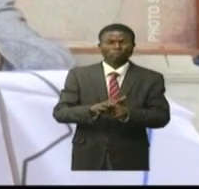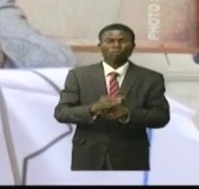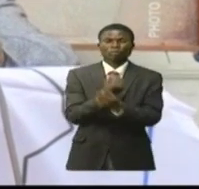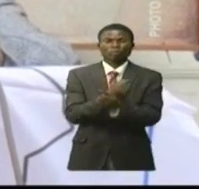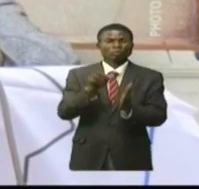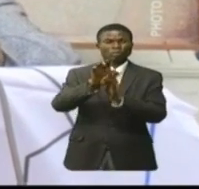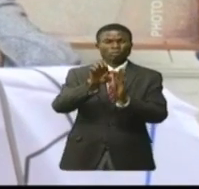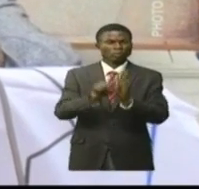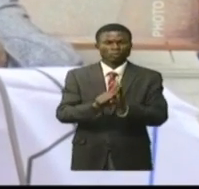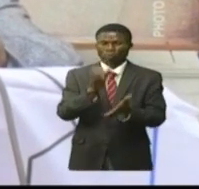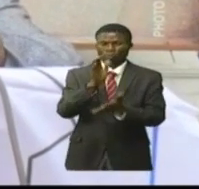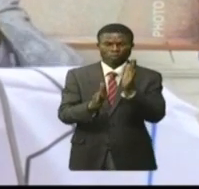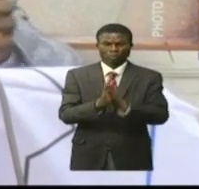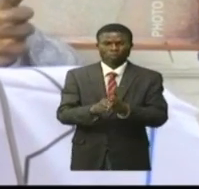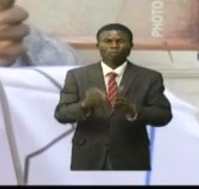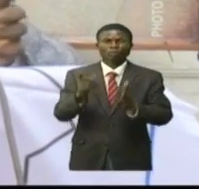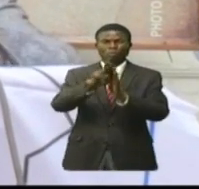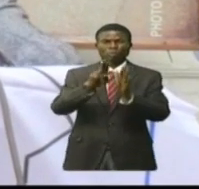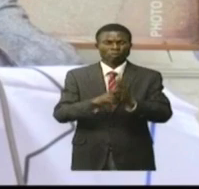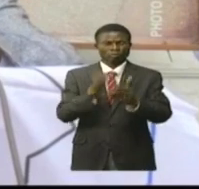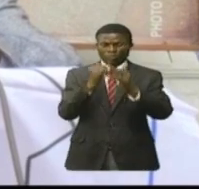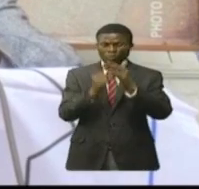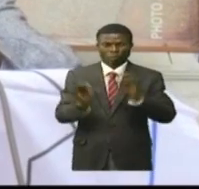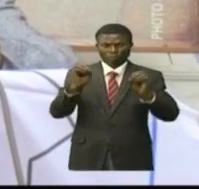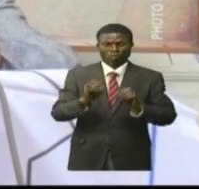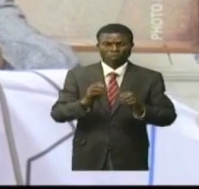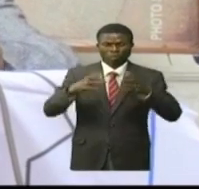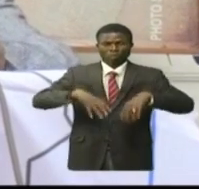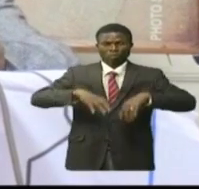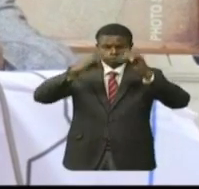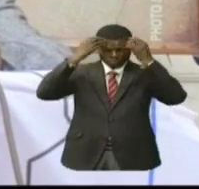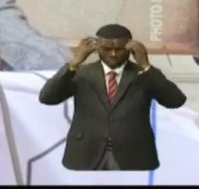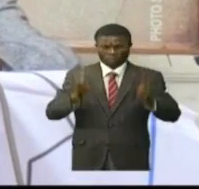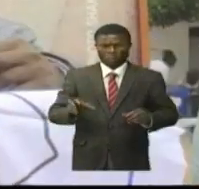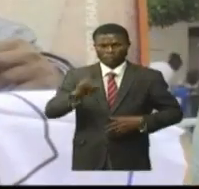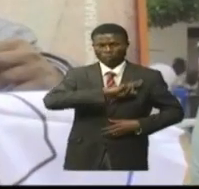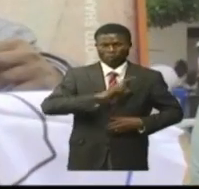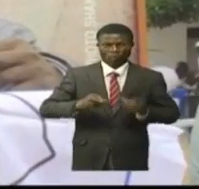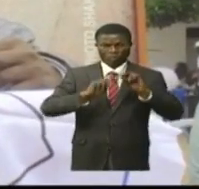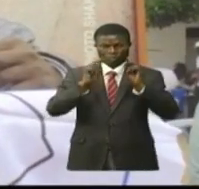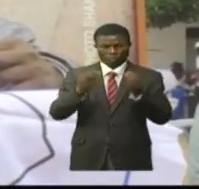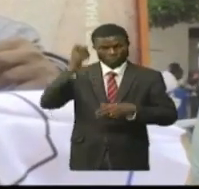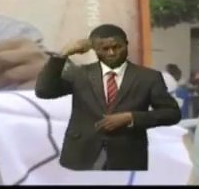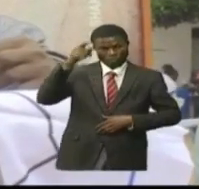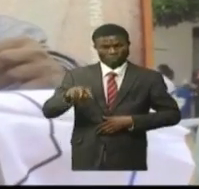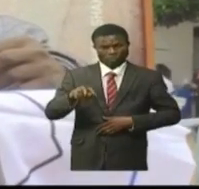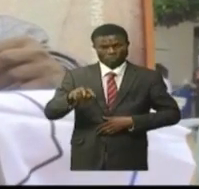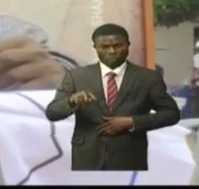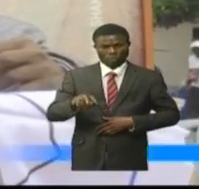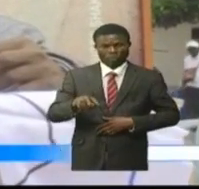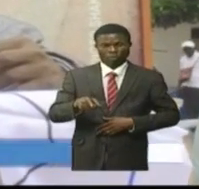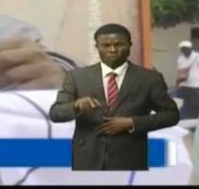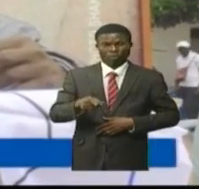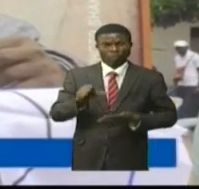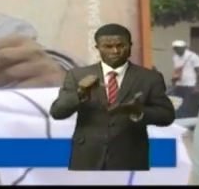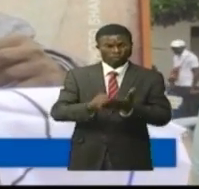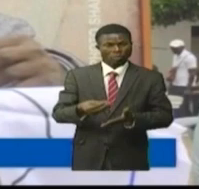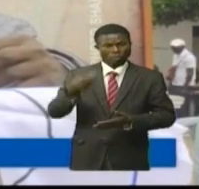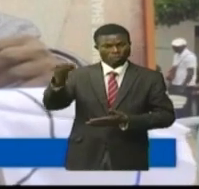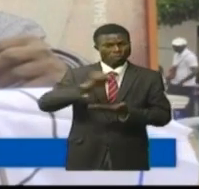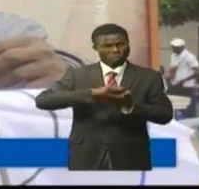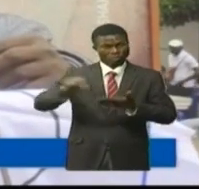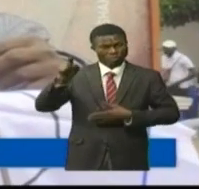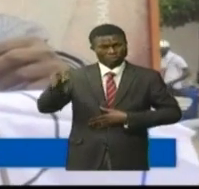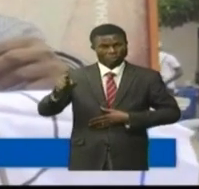statuts règlement intérieures temps du parti que de la convention démocratique du parti étant donc notifié de sa déchéance